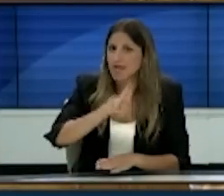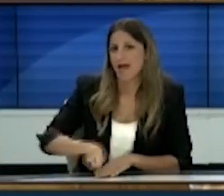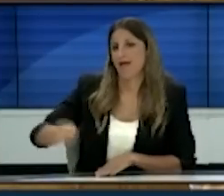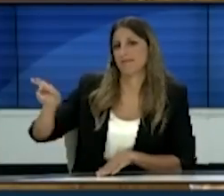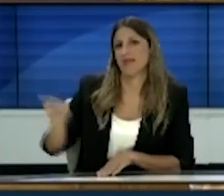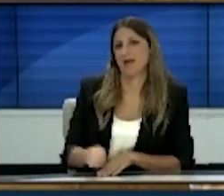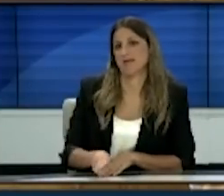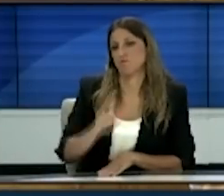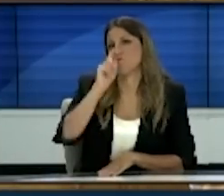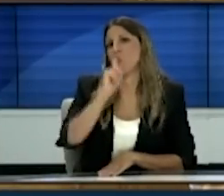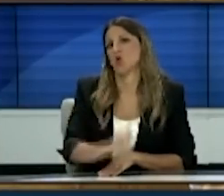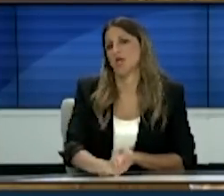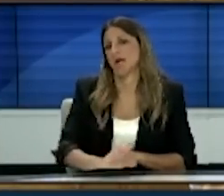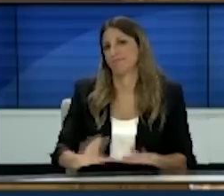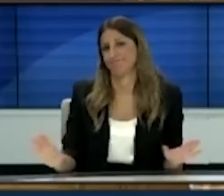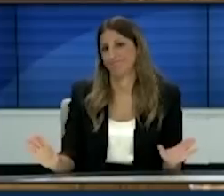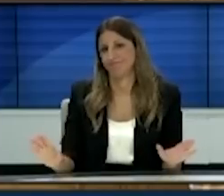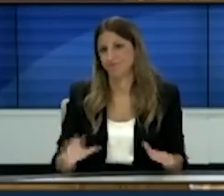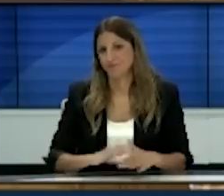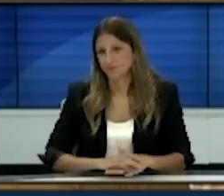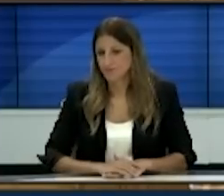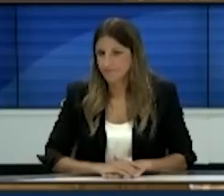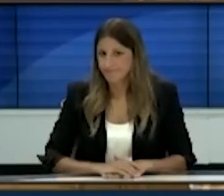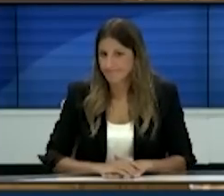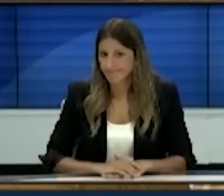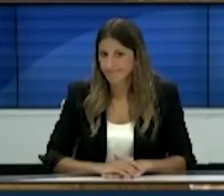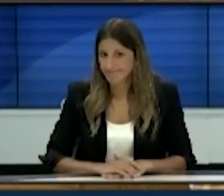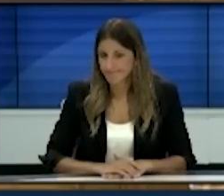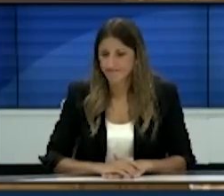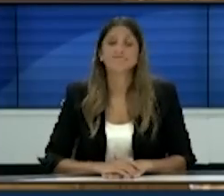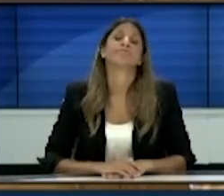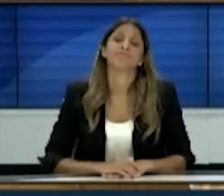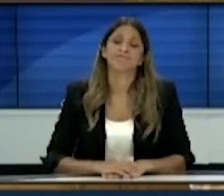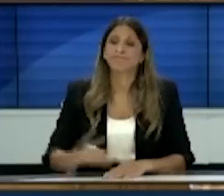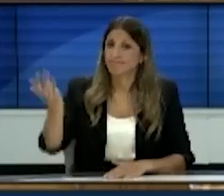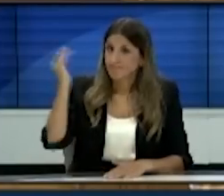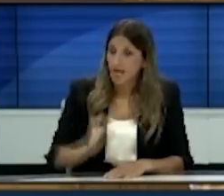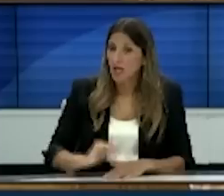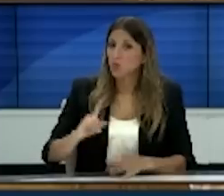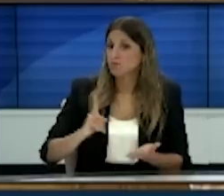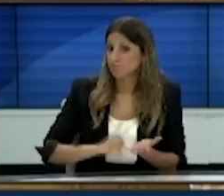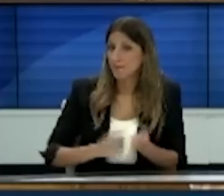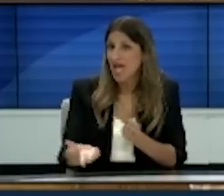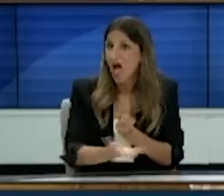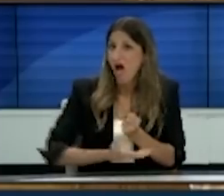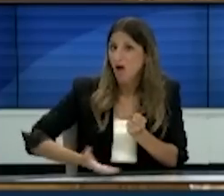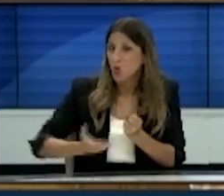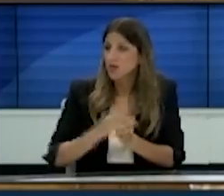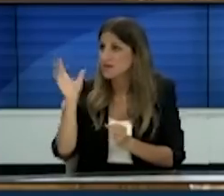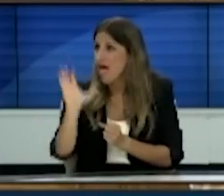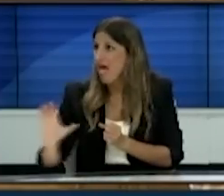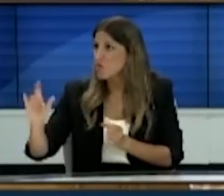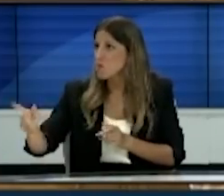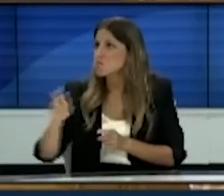Μπορείς σήμερα να απαντήσεις στον κίνδυνο επισιτιστικής κρίσης αν δεν πας κόντρα στην κοινή αγροτική πολιτική της Ευρωπαϊκής